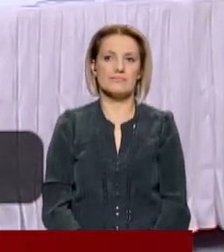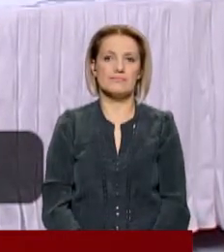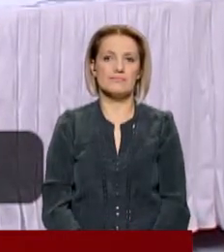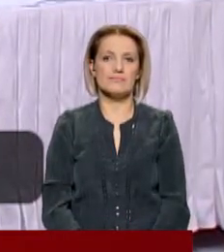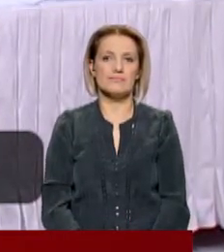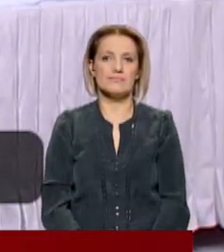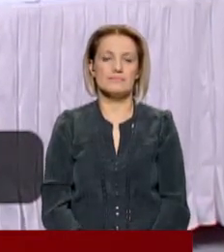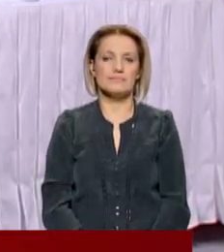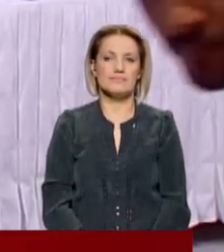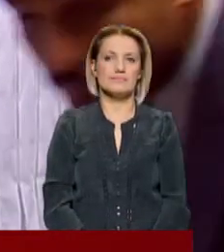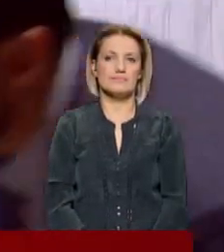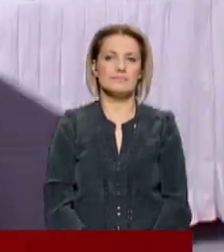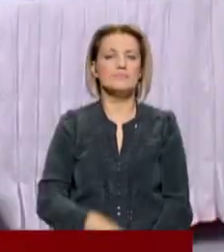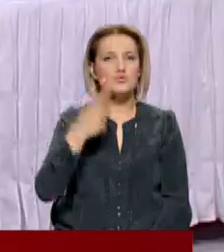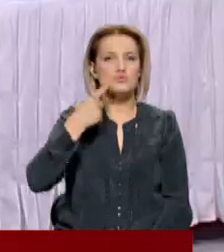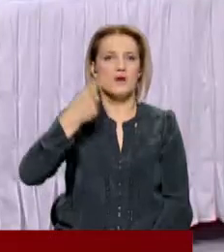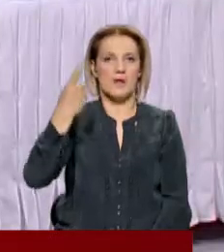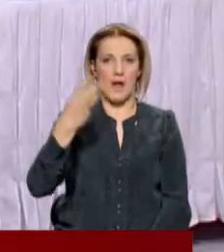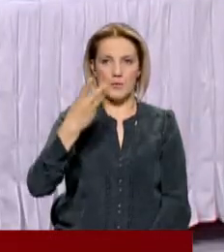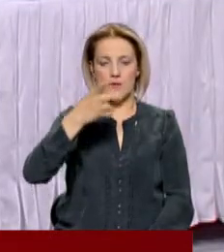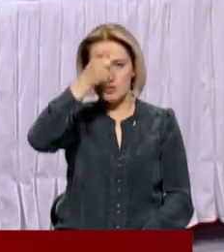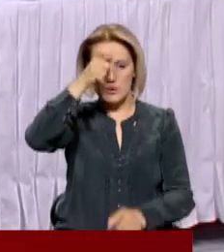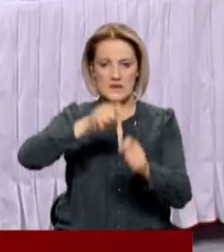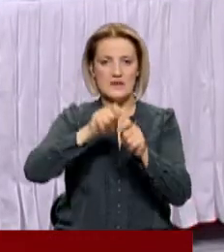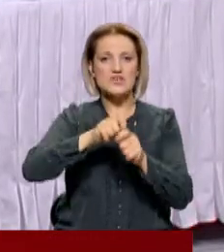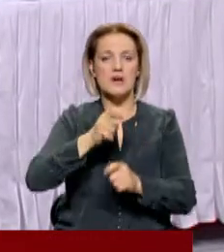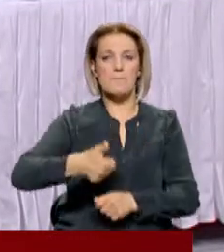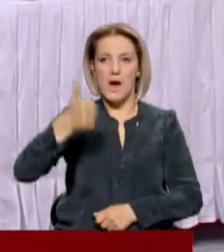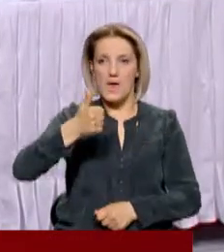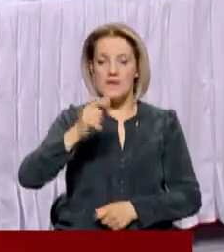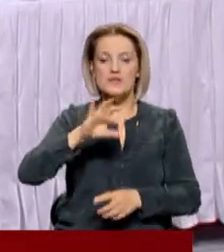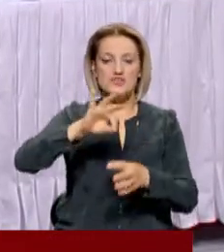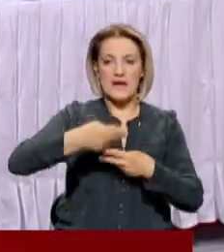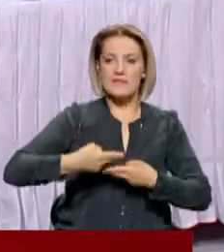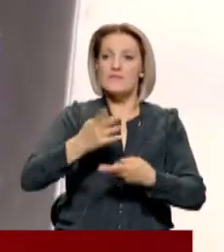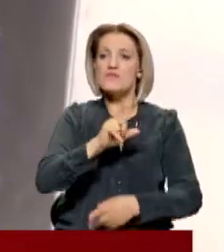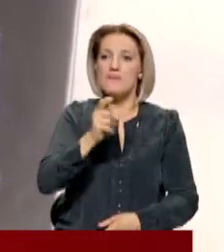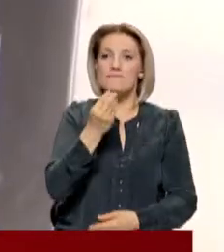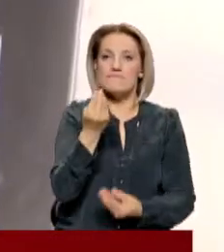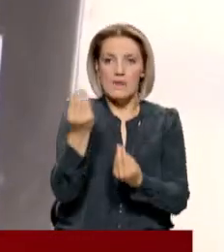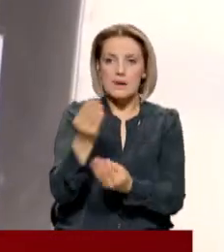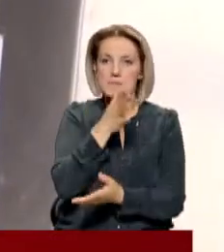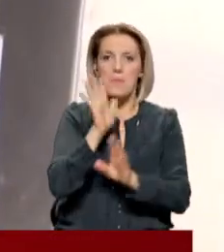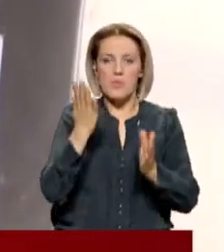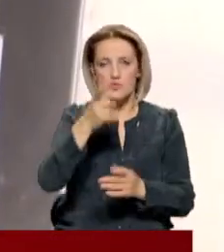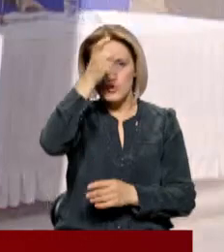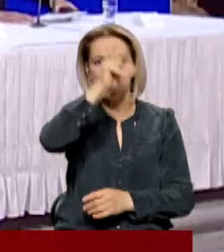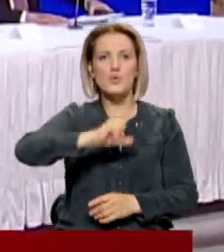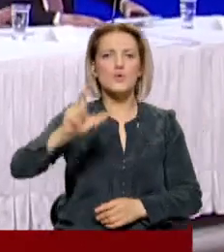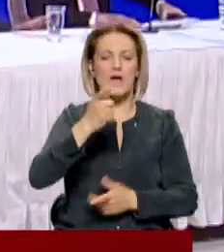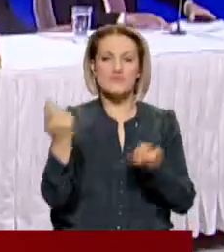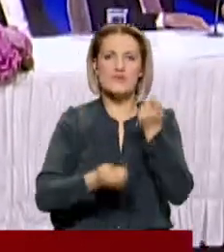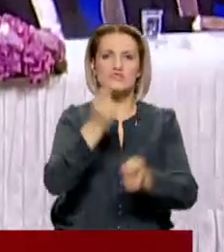çay içmeye imkanımız Cumhurbaşkanı Erdoğan Turkish başkanının çay davetine ne yanıt verdi bilinmiyor ama Türkiye çalışanlarının